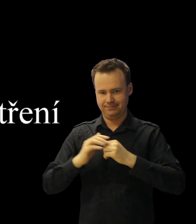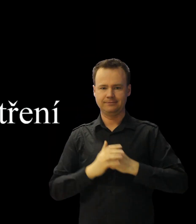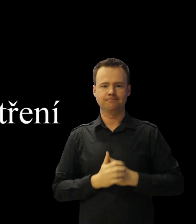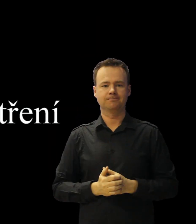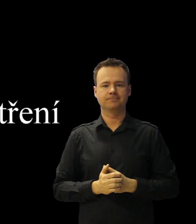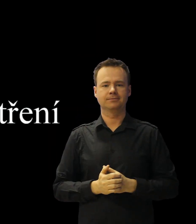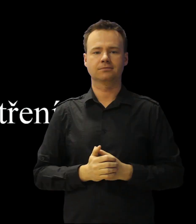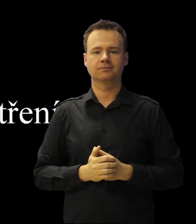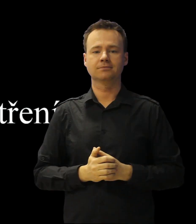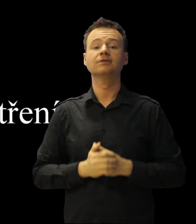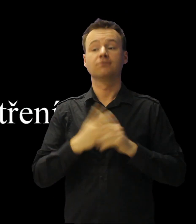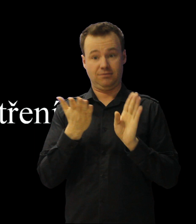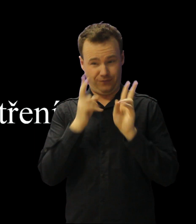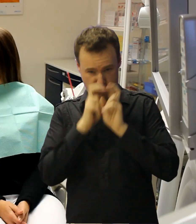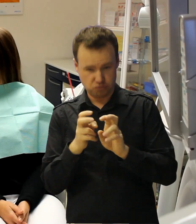Následuje vyšetření.